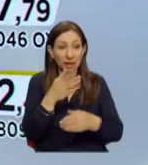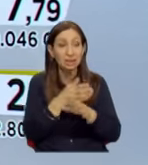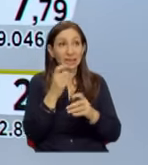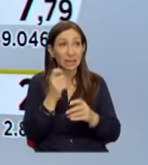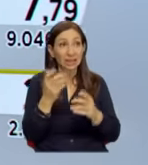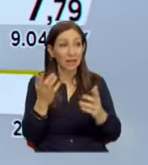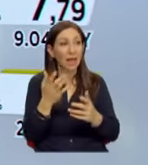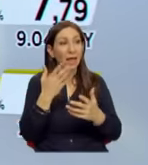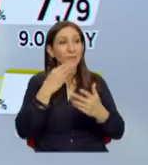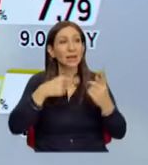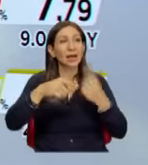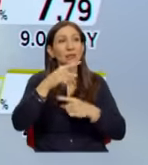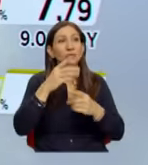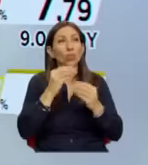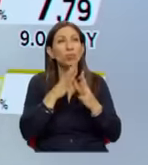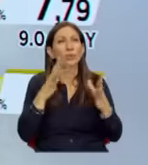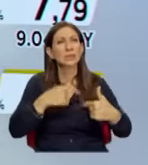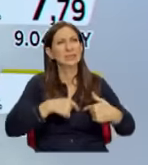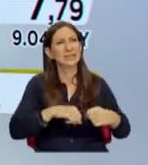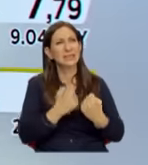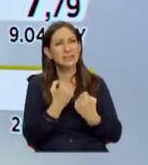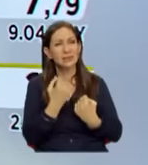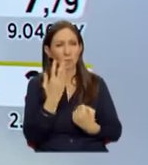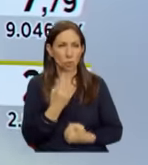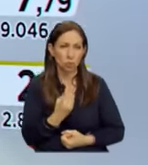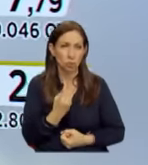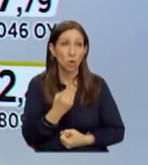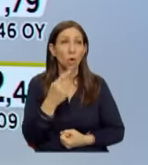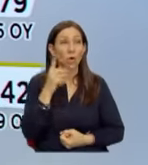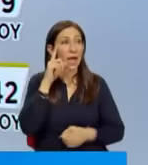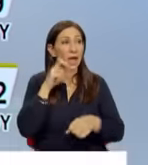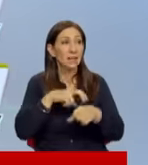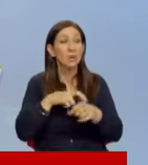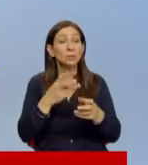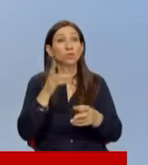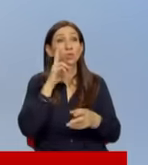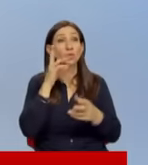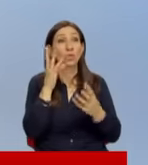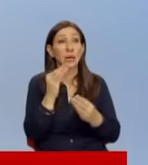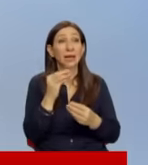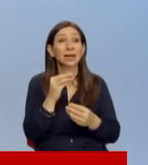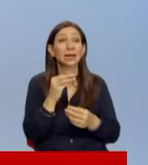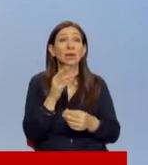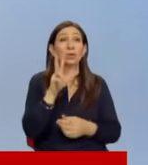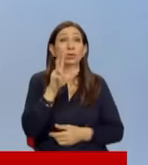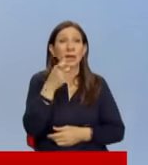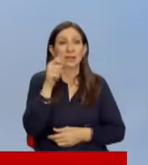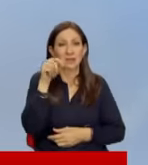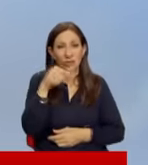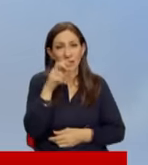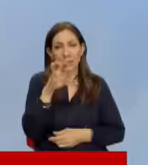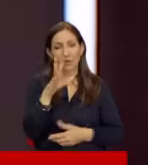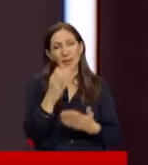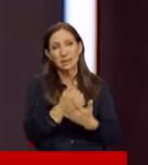gerçekten emeklilerde büyük bir kırgınlık da yarattı. Onun hatırlatması ama neticede zaten, Evren Dinçer %36,85'te